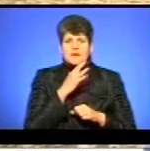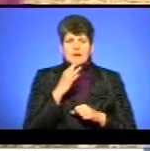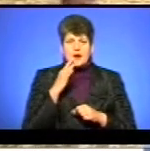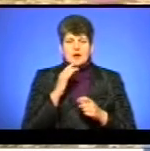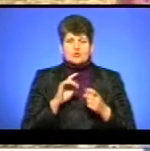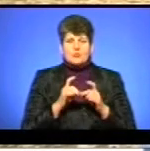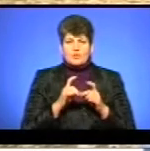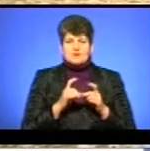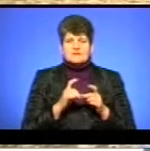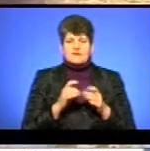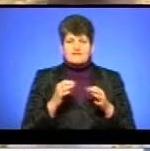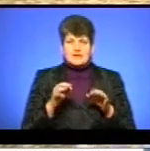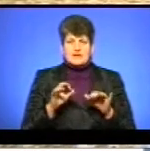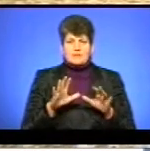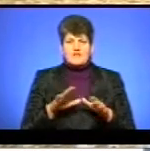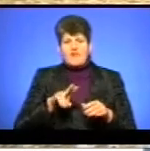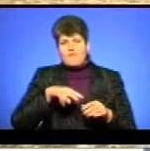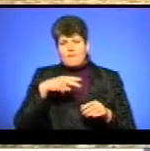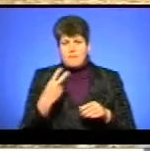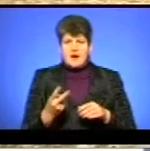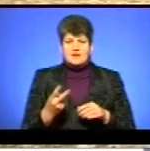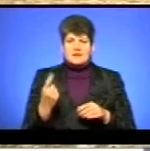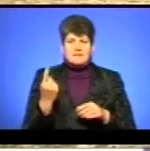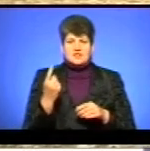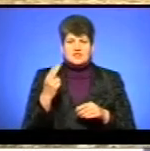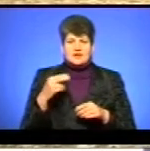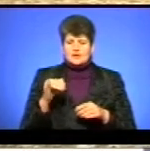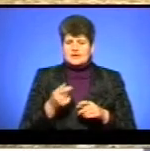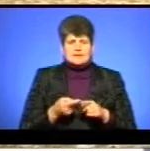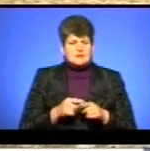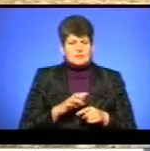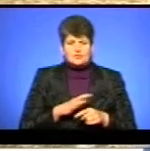багатоборстві і вільних вправах. Я впала на першій же діагоналі. Це було дуже,